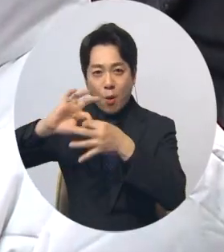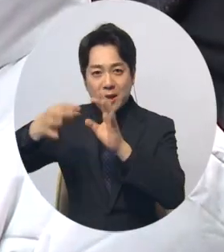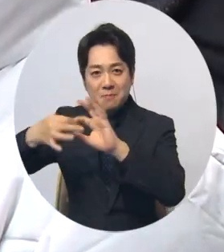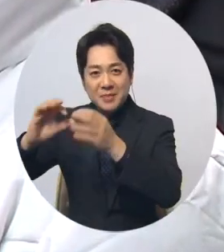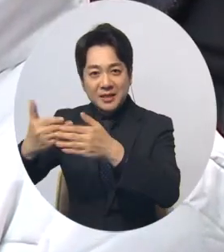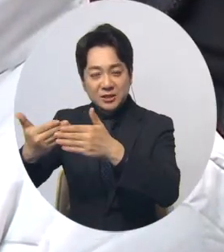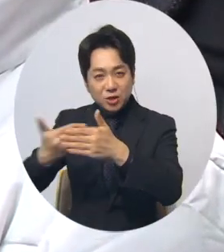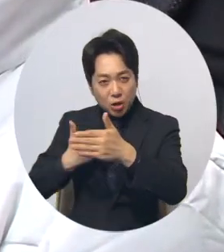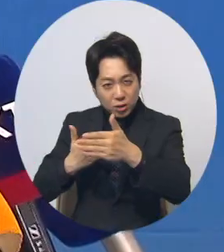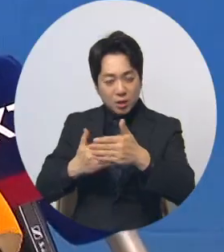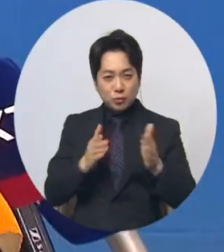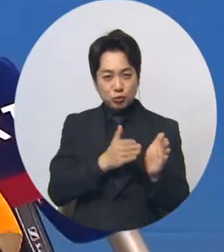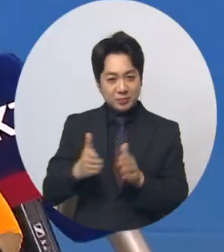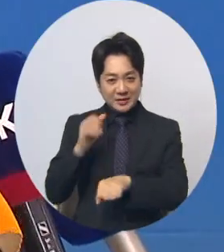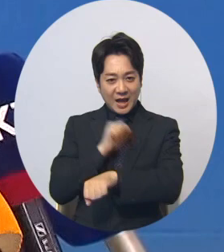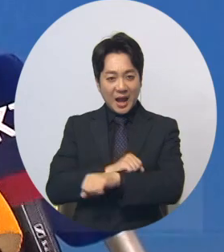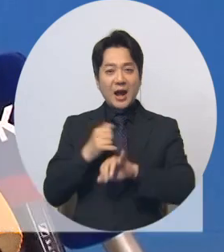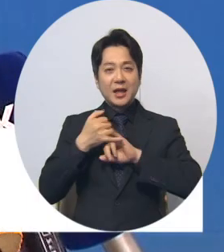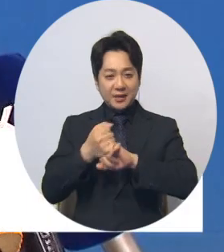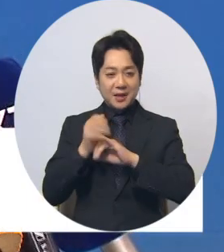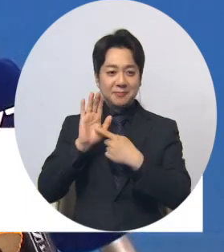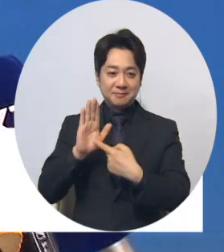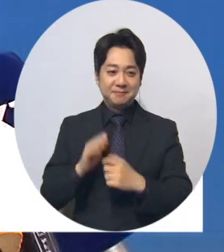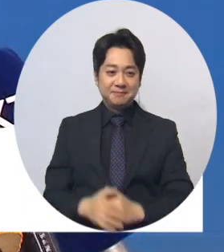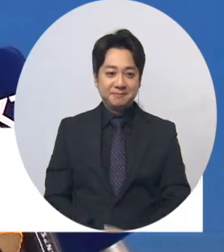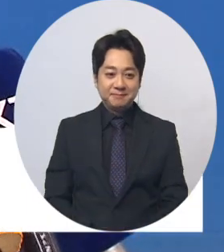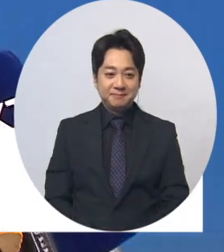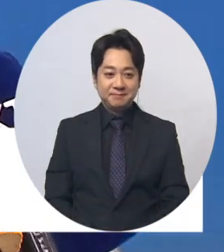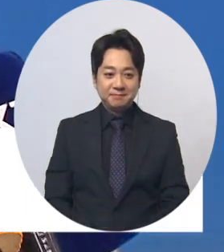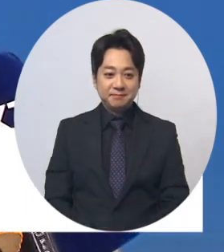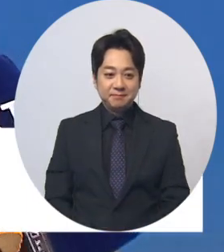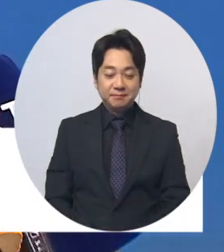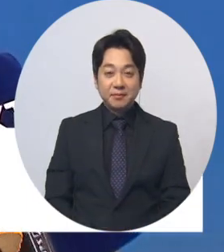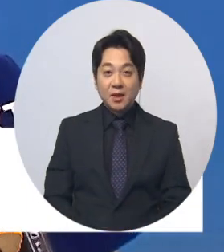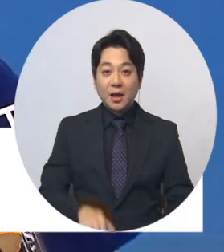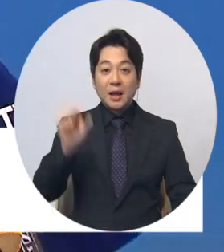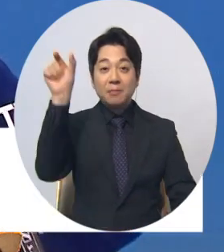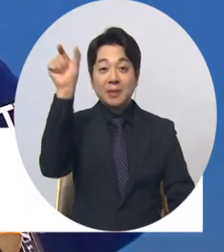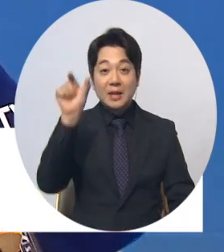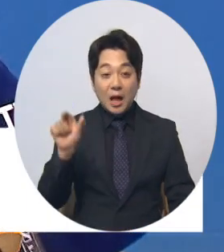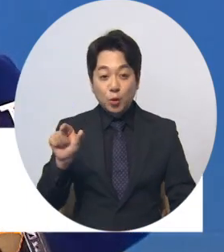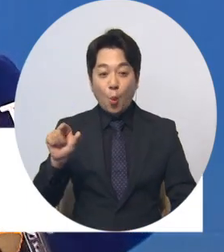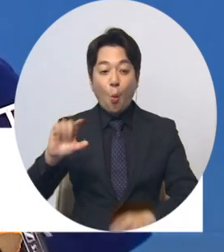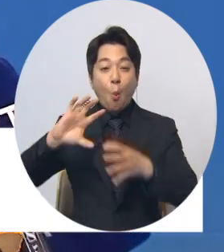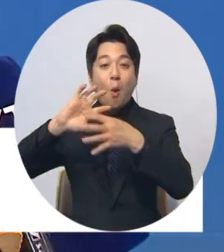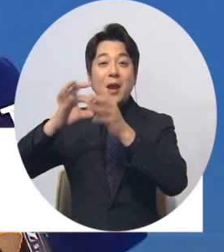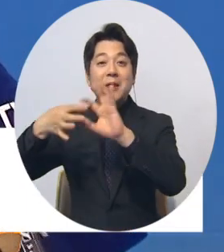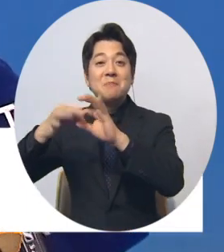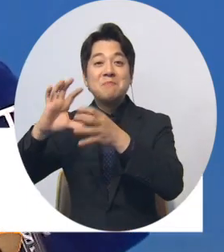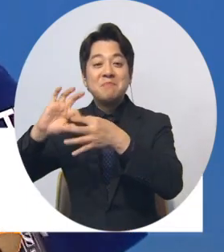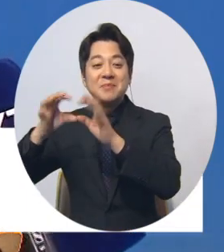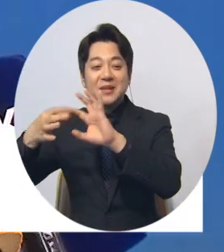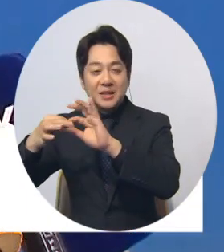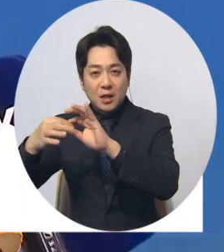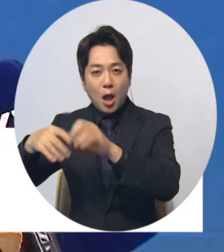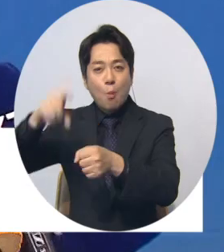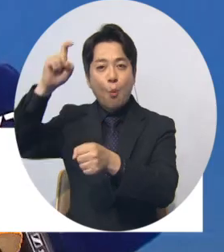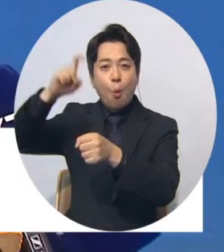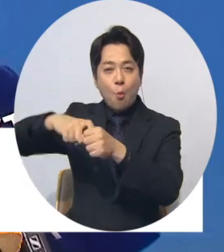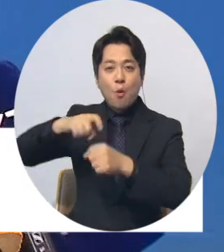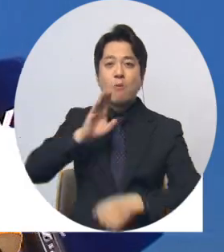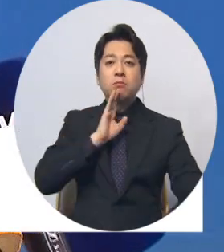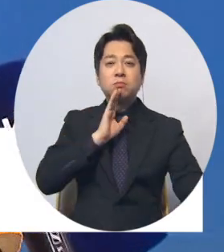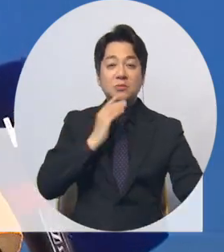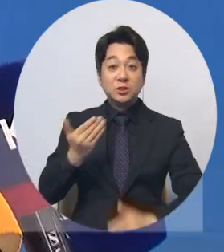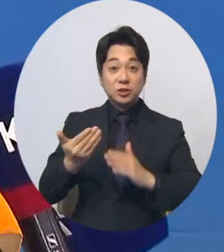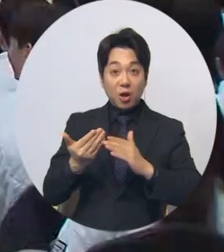포부를 밝혔습니다. 밀라노 올림픽을 출전으로 목표로 하고 있는데 이제 출전 전에 이제 큰 발판이